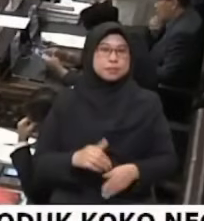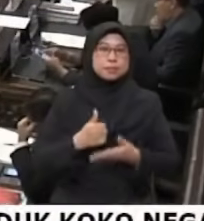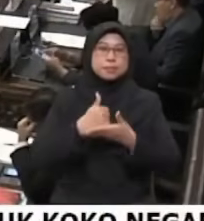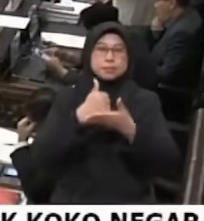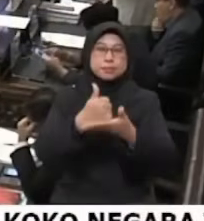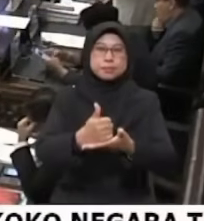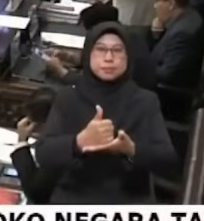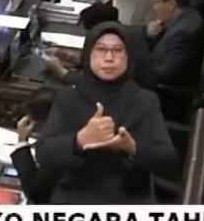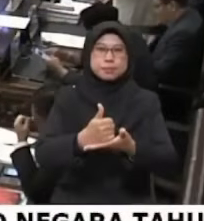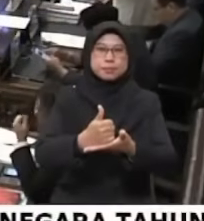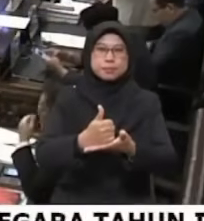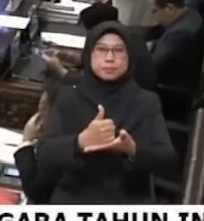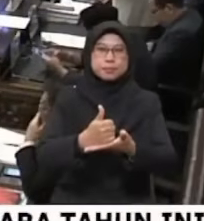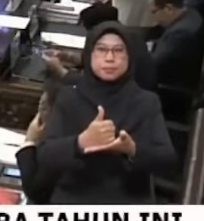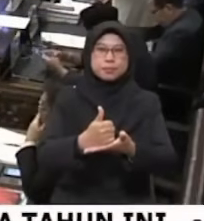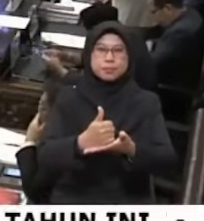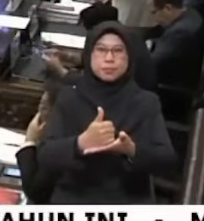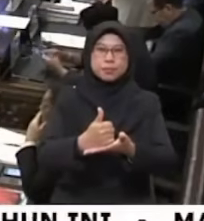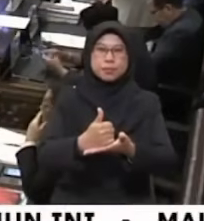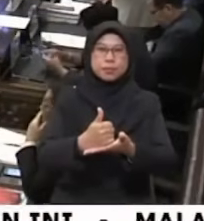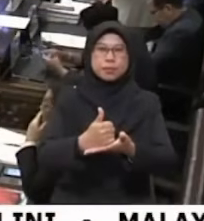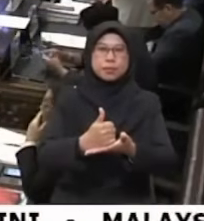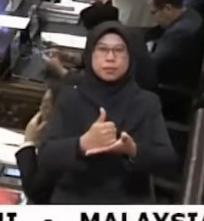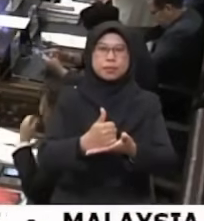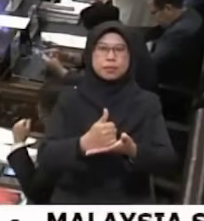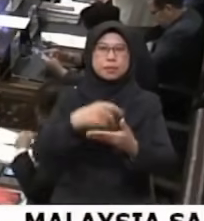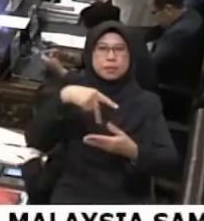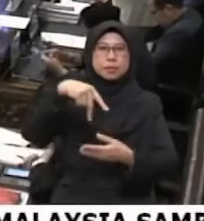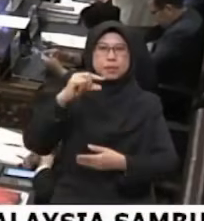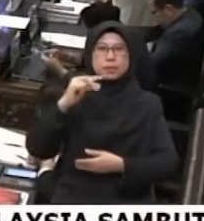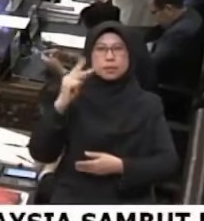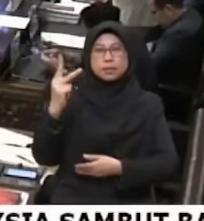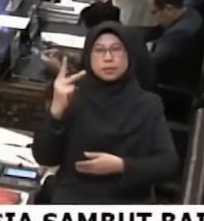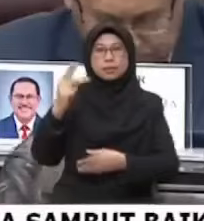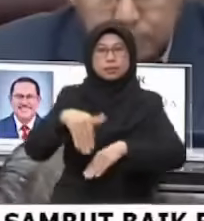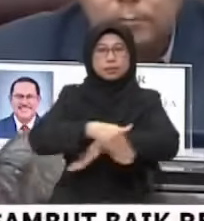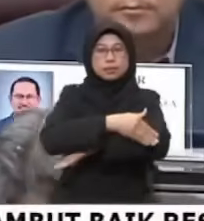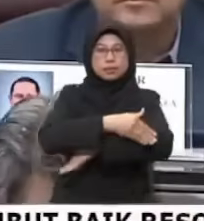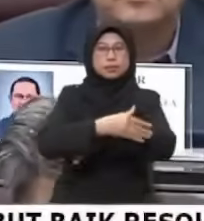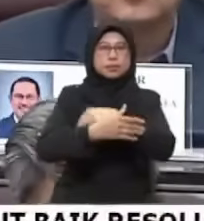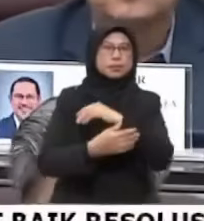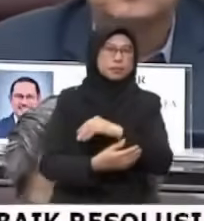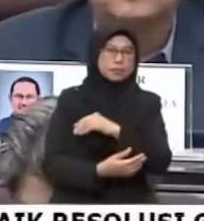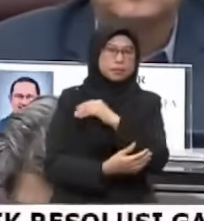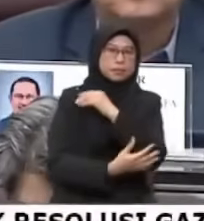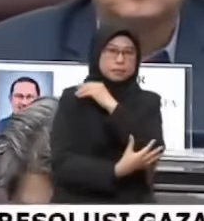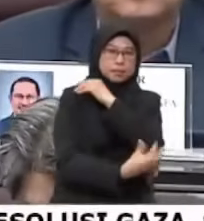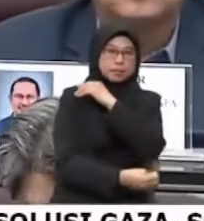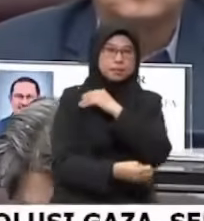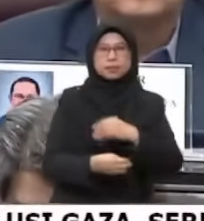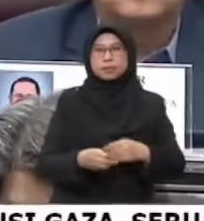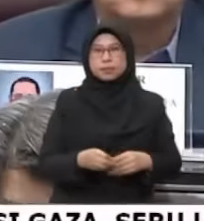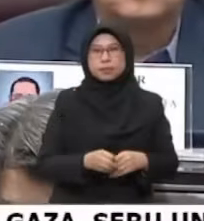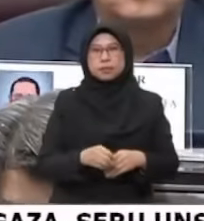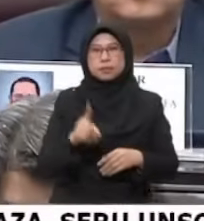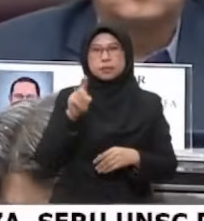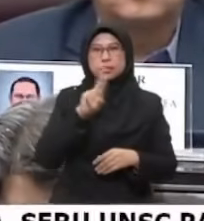berasaskan pendapatan garis kemiskinan k makanan pada kadarayia